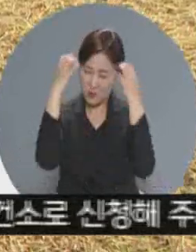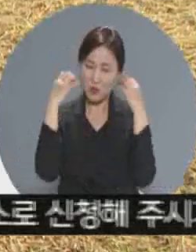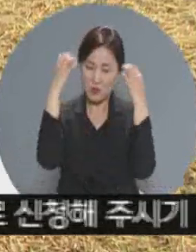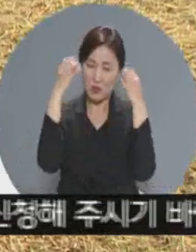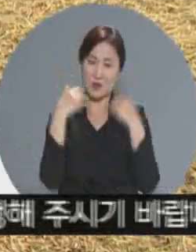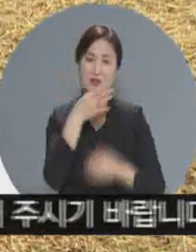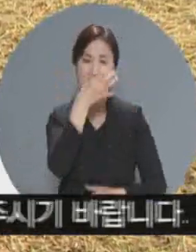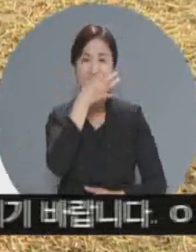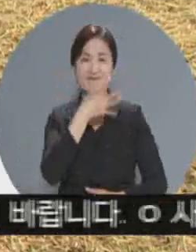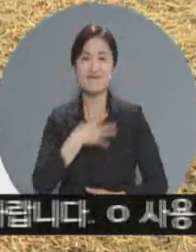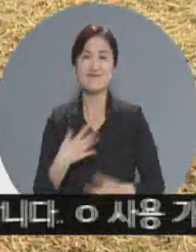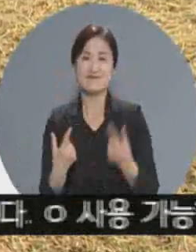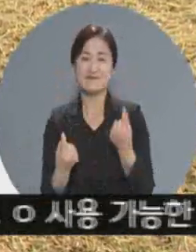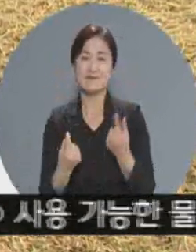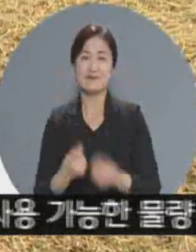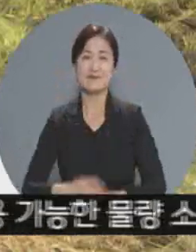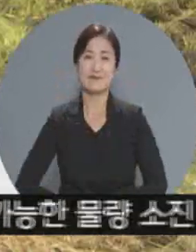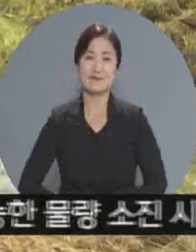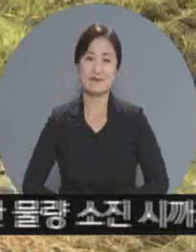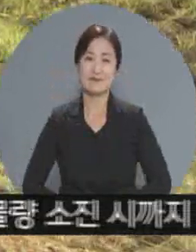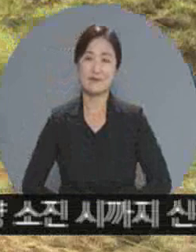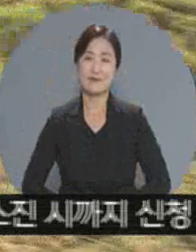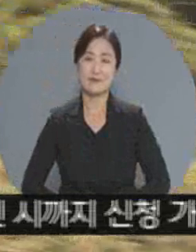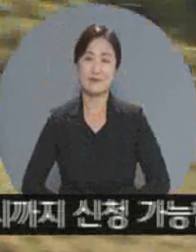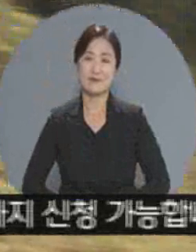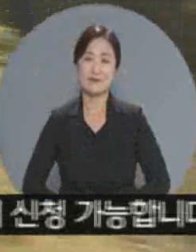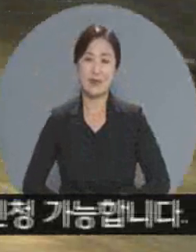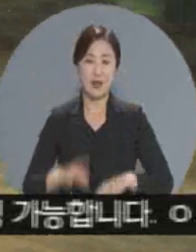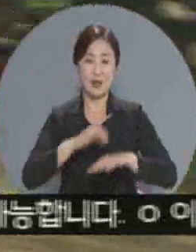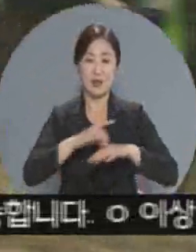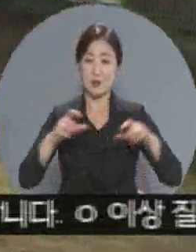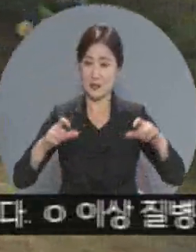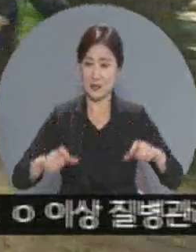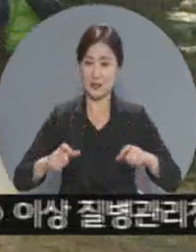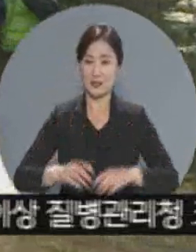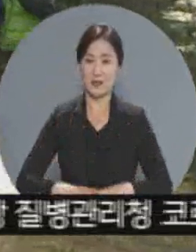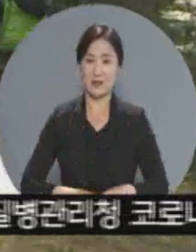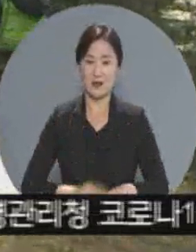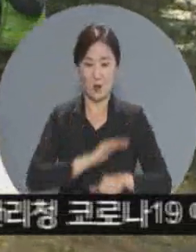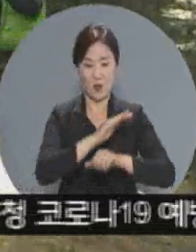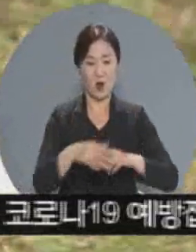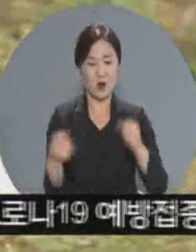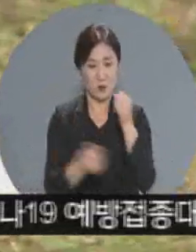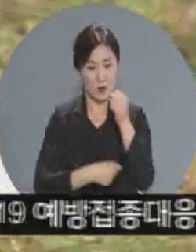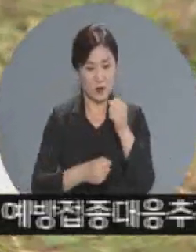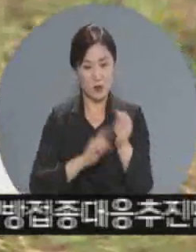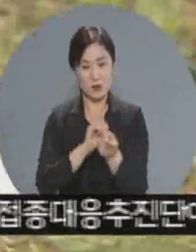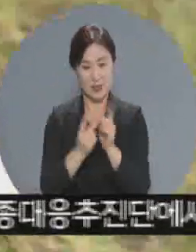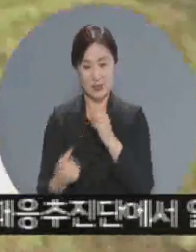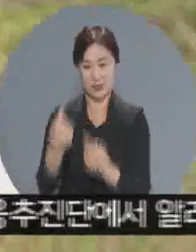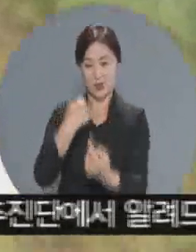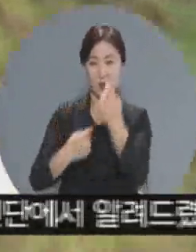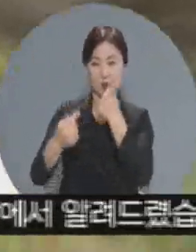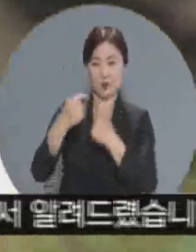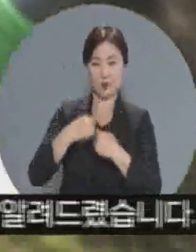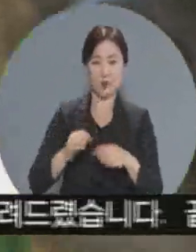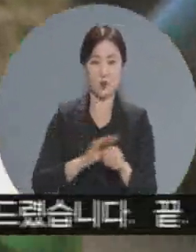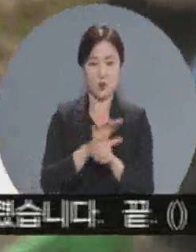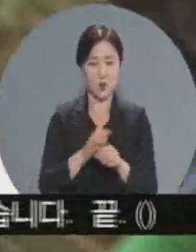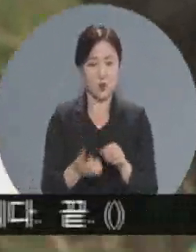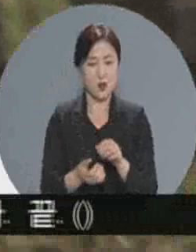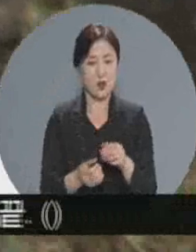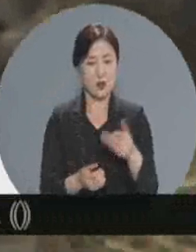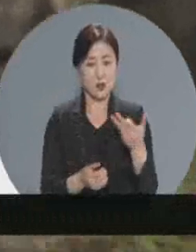또 변호 변을 그렇게 힘들고요 해남군 의 경우 벌초 대응 적수가 털어놔 일부가 확산되면서